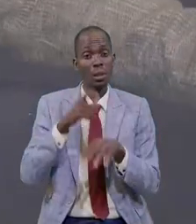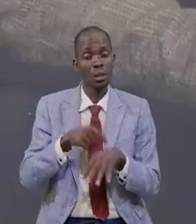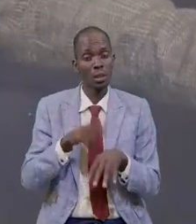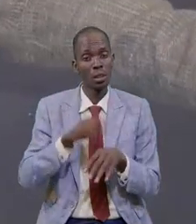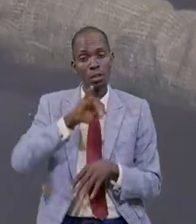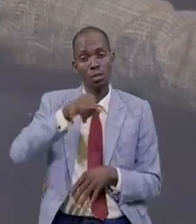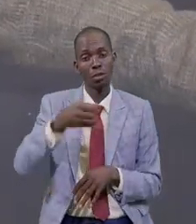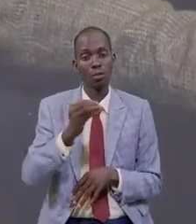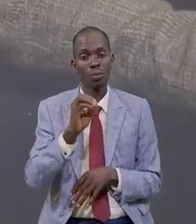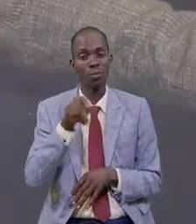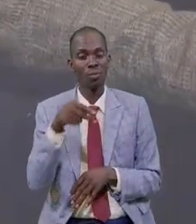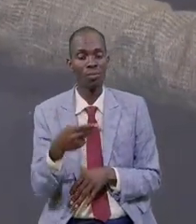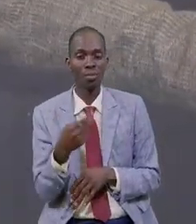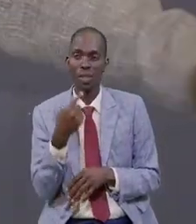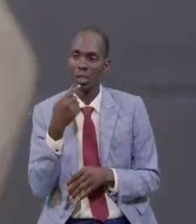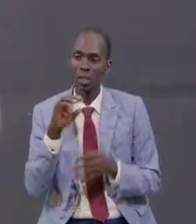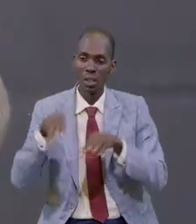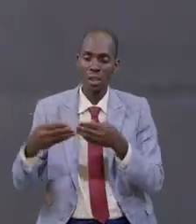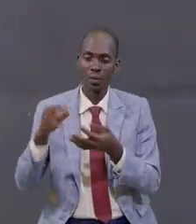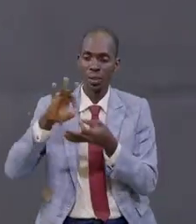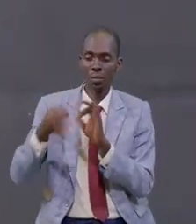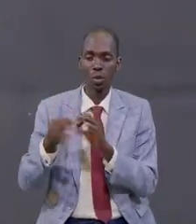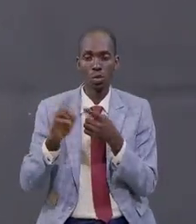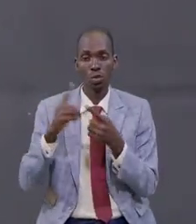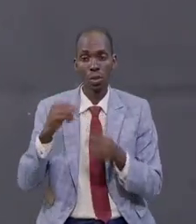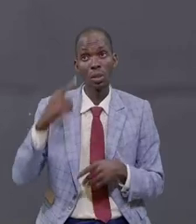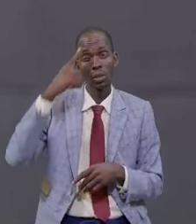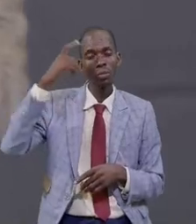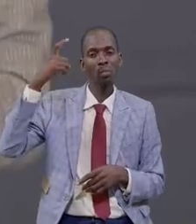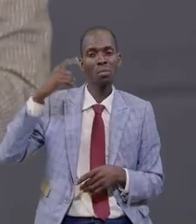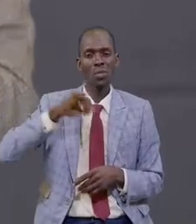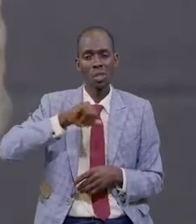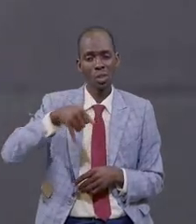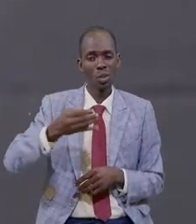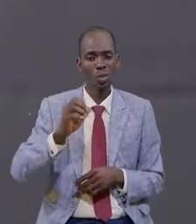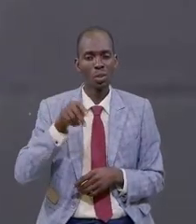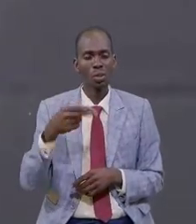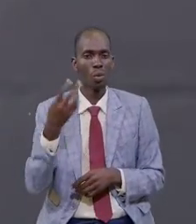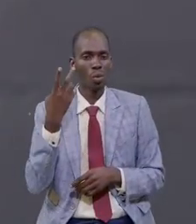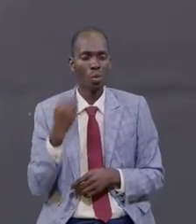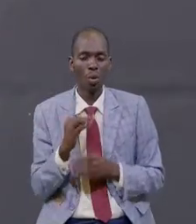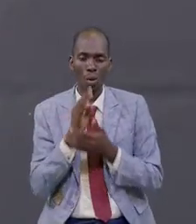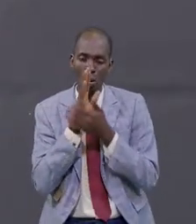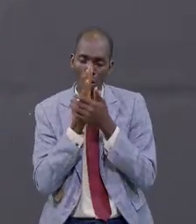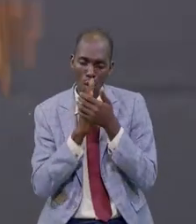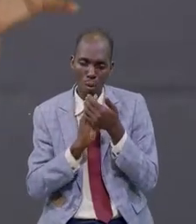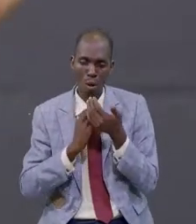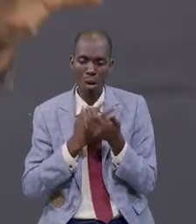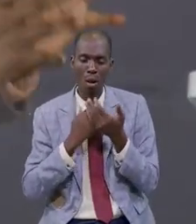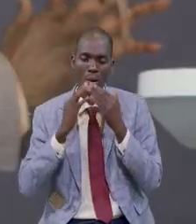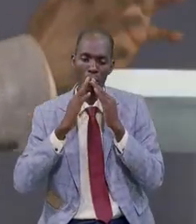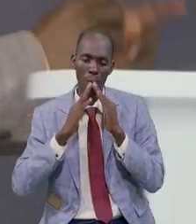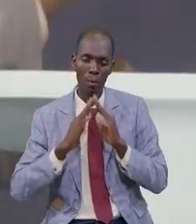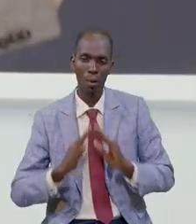rêves Joseph était très calme vous voyez quand vous voyez une personne qui